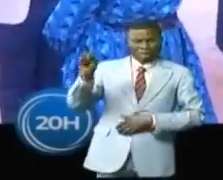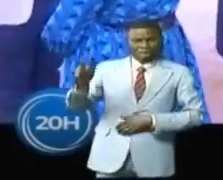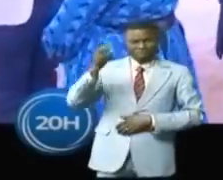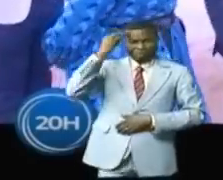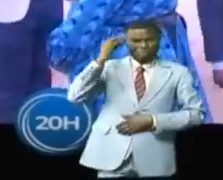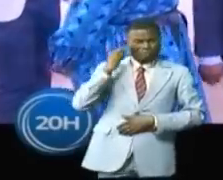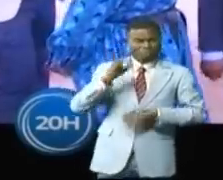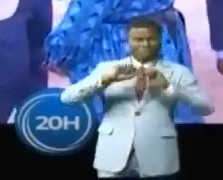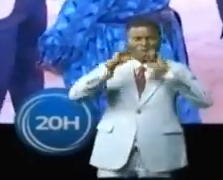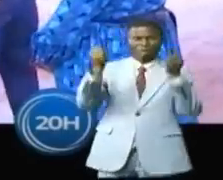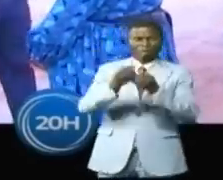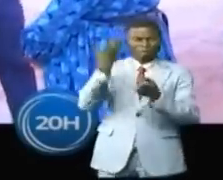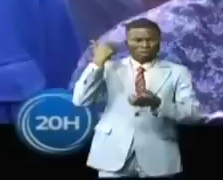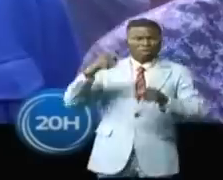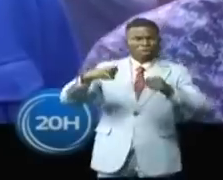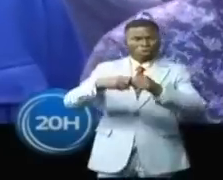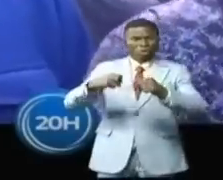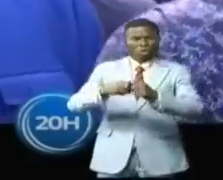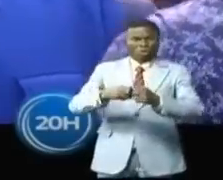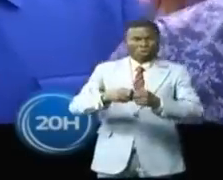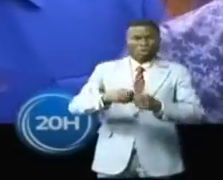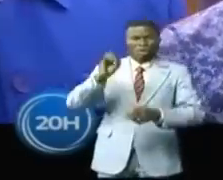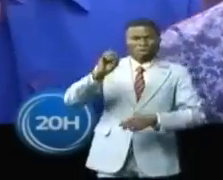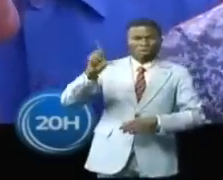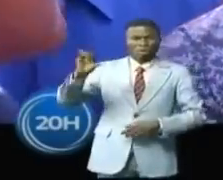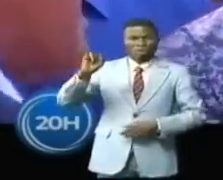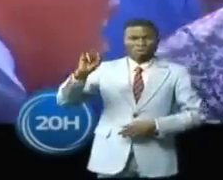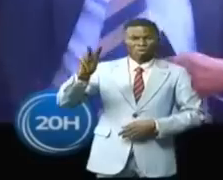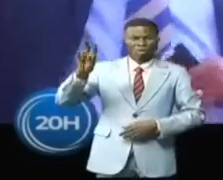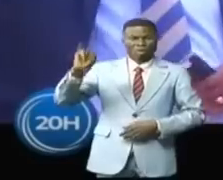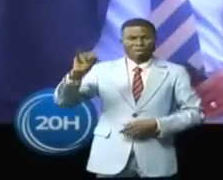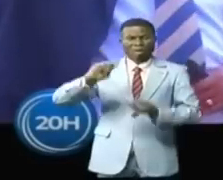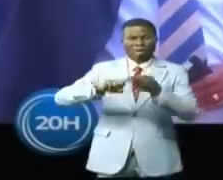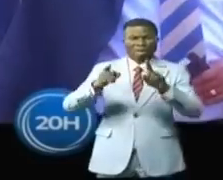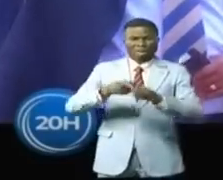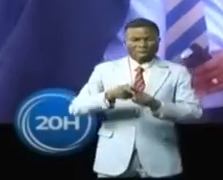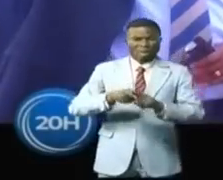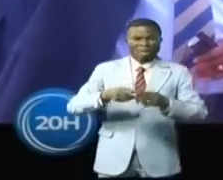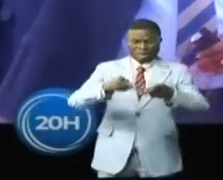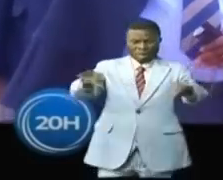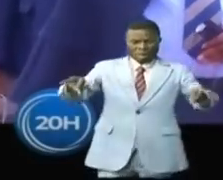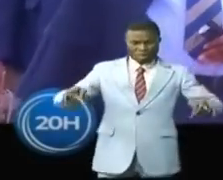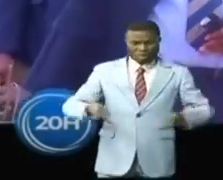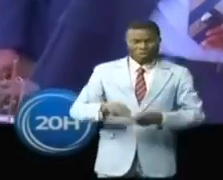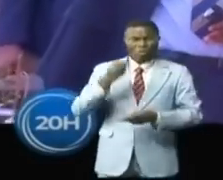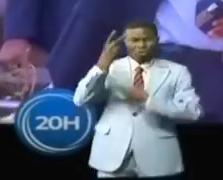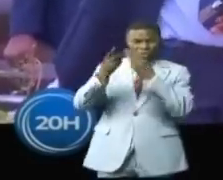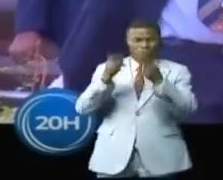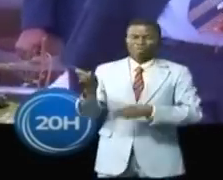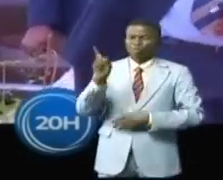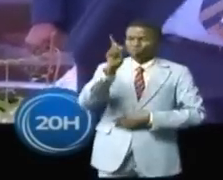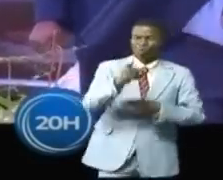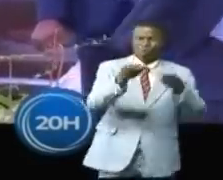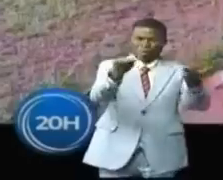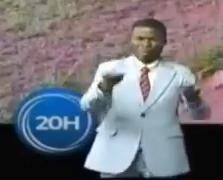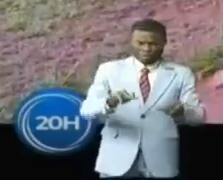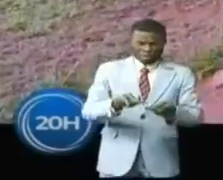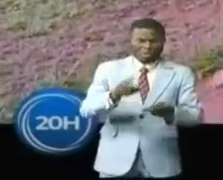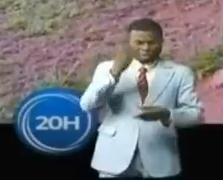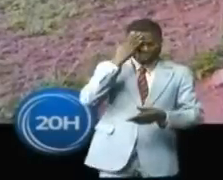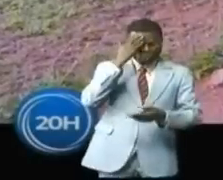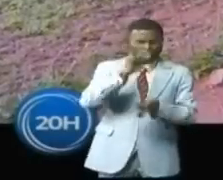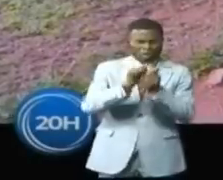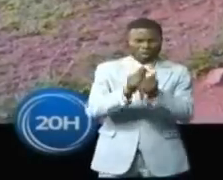des Ressources hydrauliques et électricité, Olivier Mwenzemkaleng, et son collègue des affaires foncières ont effectué une descente pour faire le